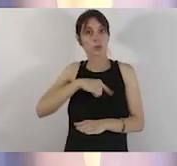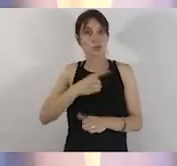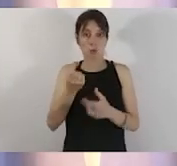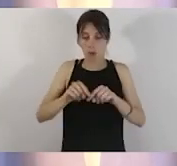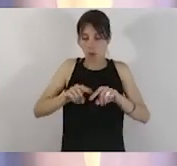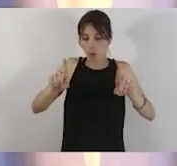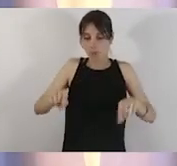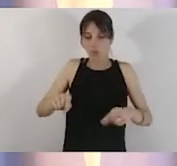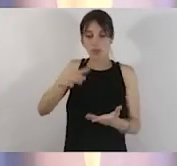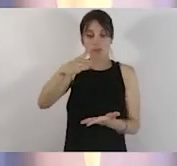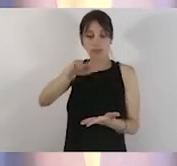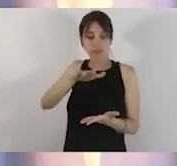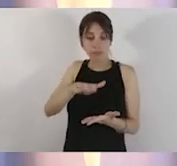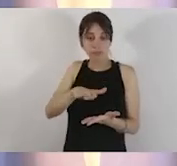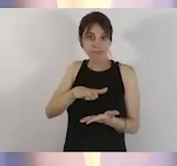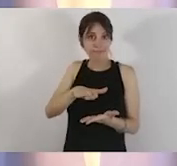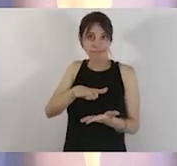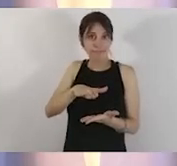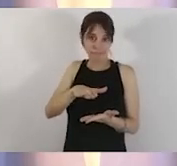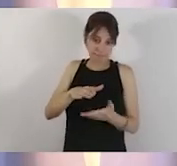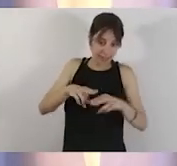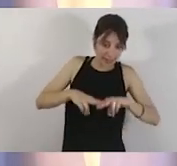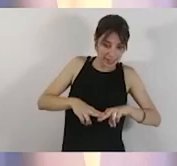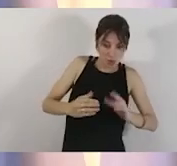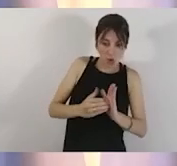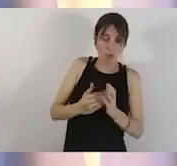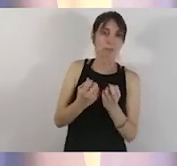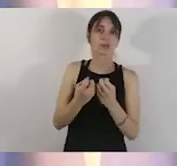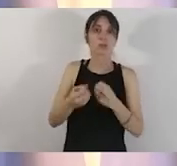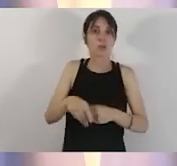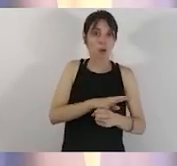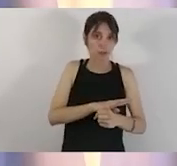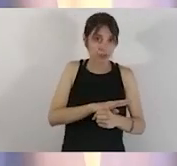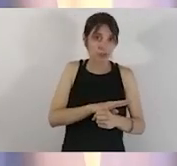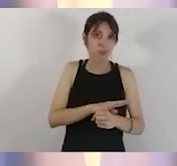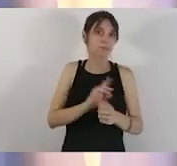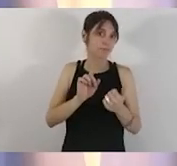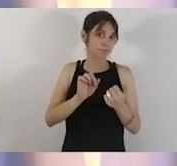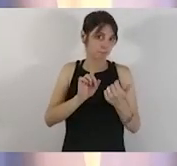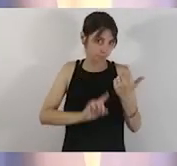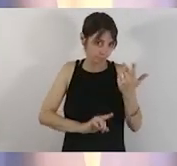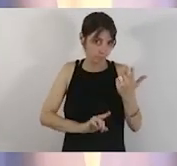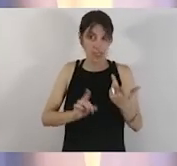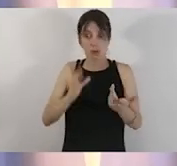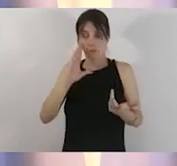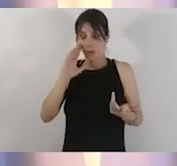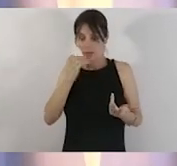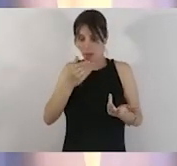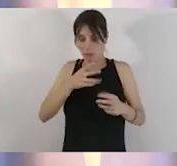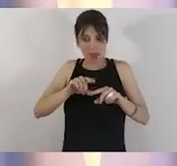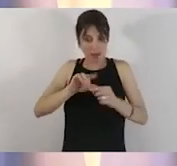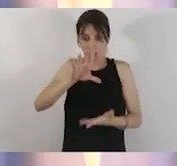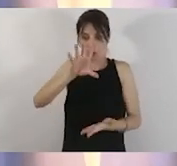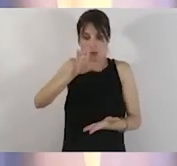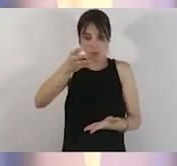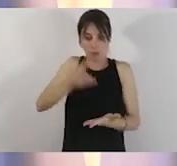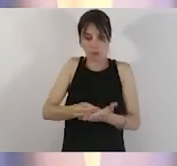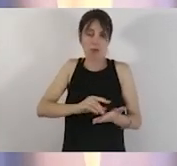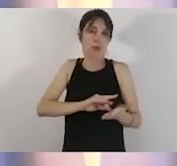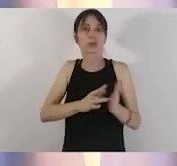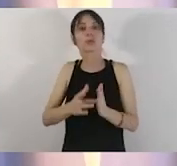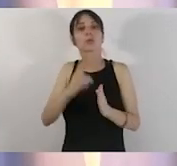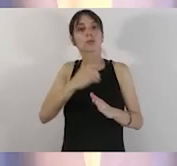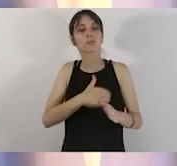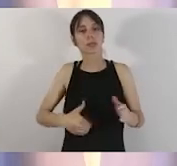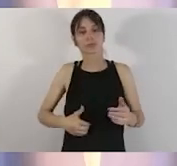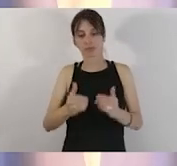Il y avait eu le Covid, par exemple, ou tout simplement l'installation dans le mandat. Ce qui fait qu'il faut savoir que les mairies de secteur ont le droit d'avoir des réserves, c'est-à-dire